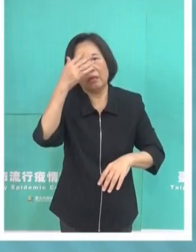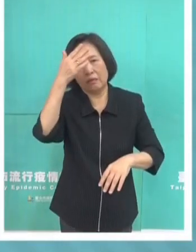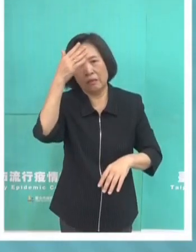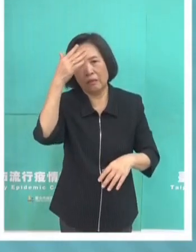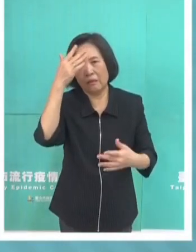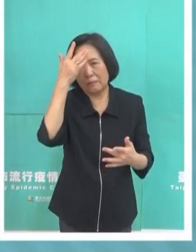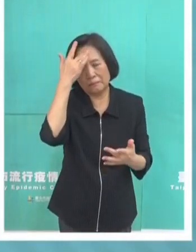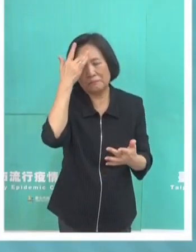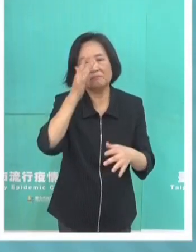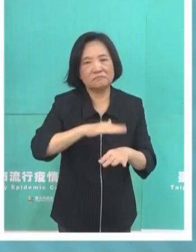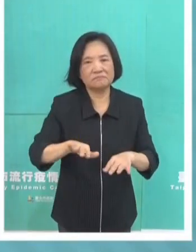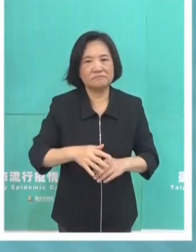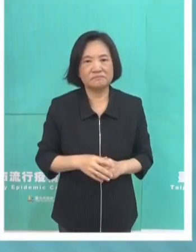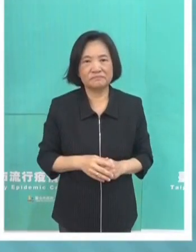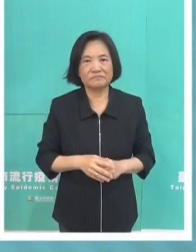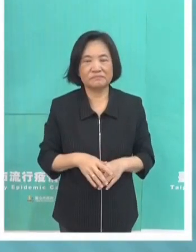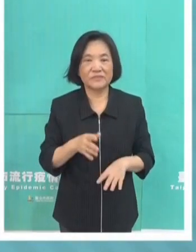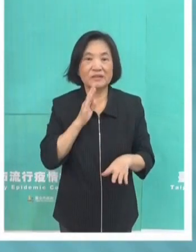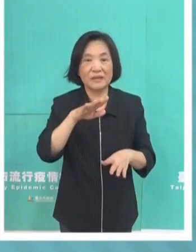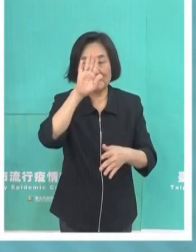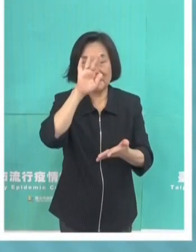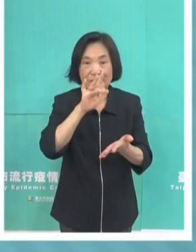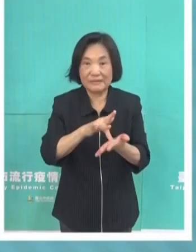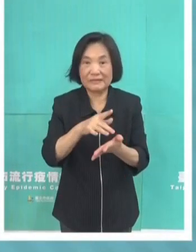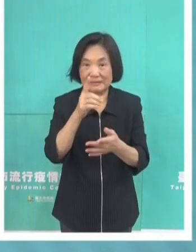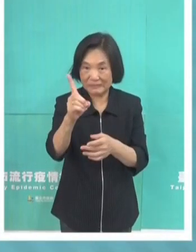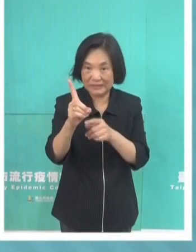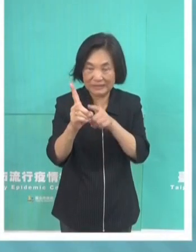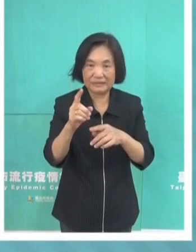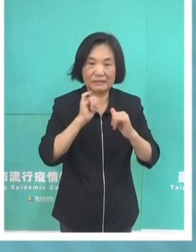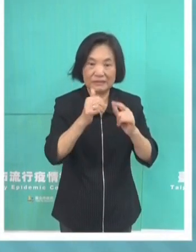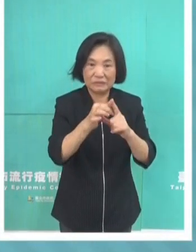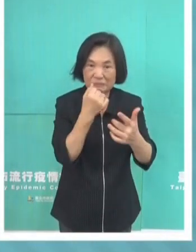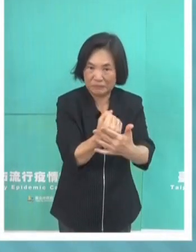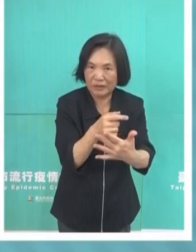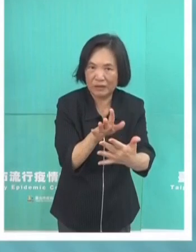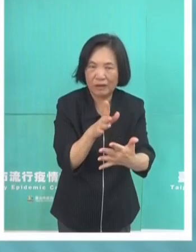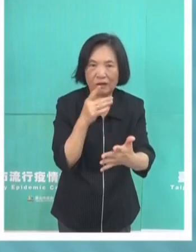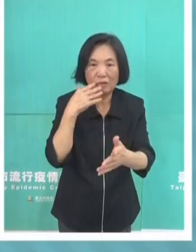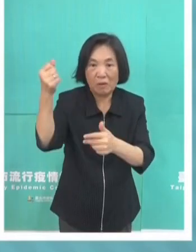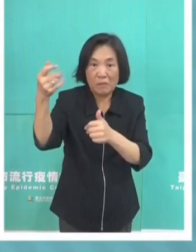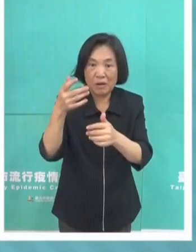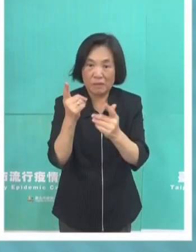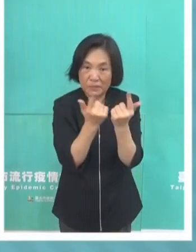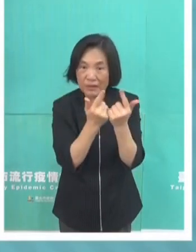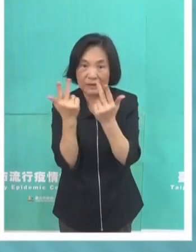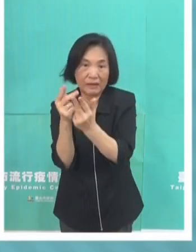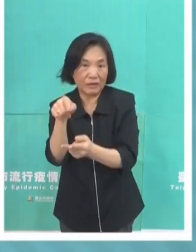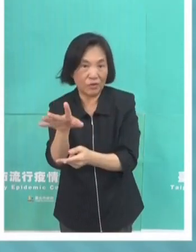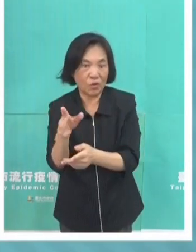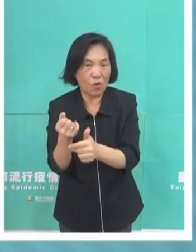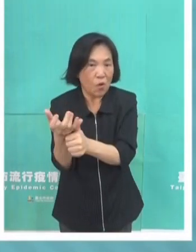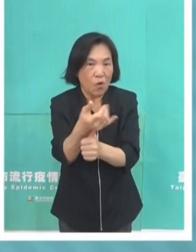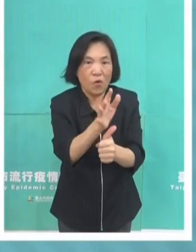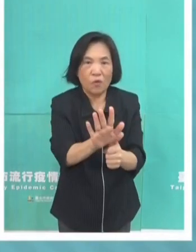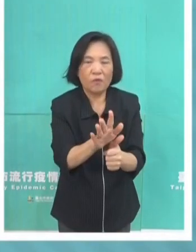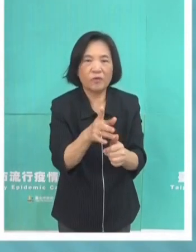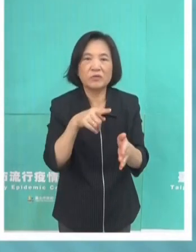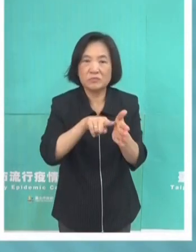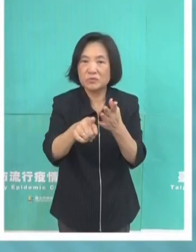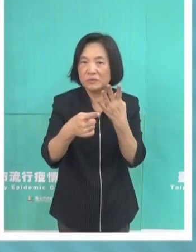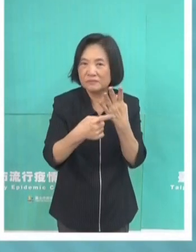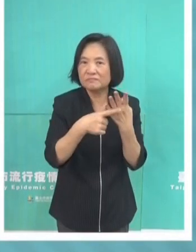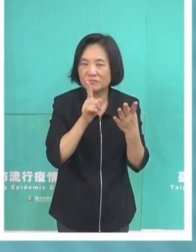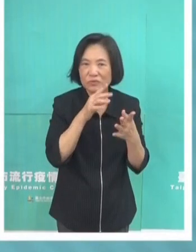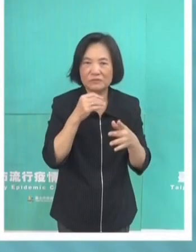像市长刚刚有说 ，Delta 病毒可能潜伏于社区，那现在就是入侵了双北的社区，有专家建议说应该直